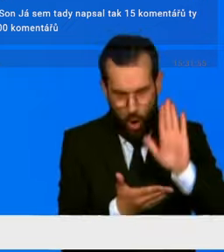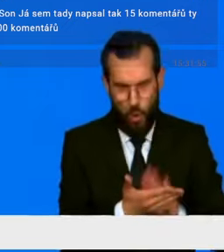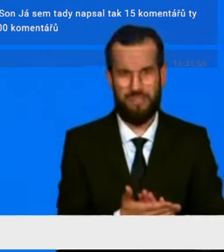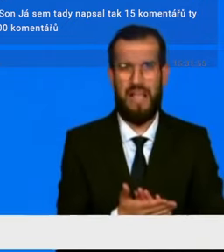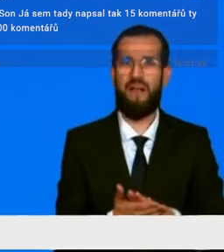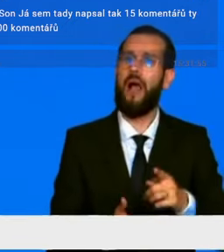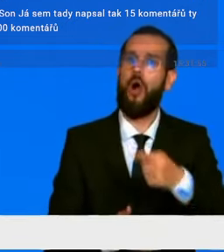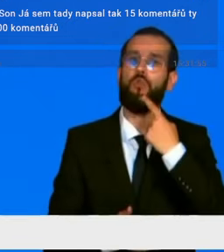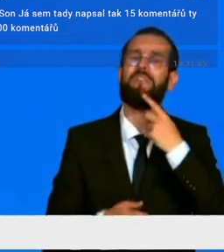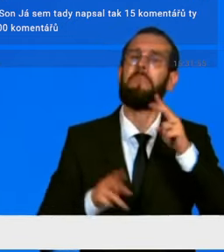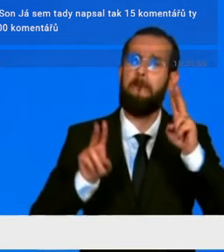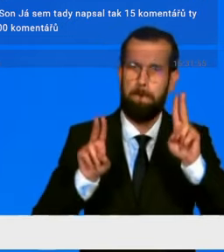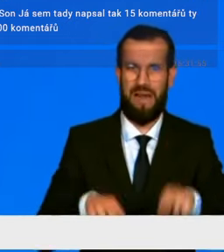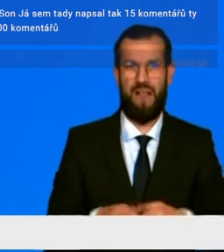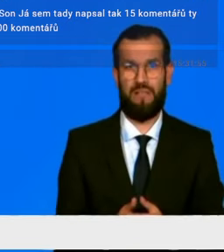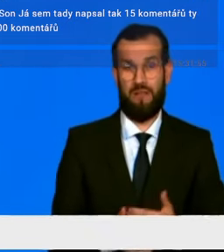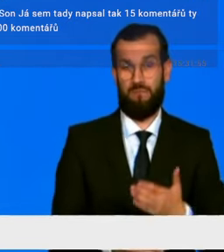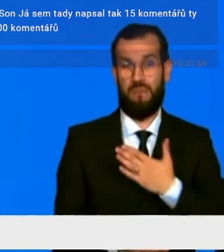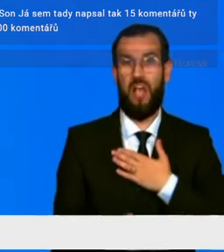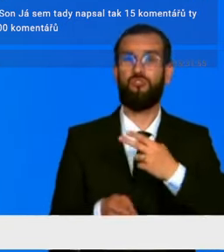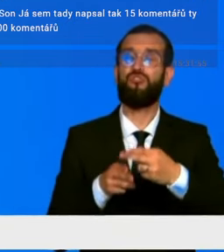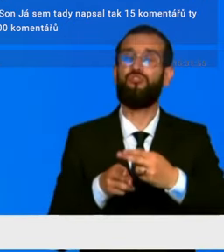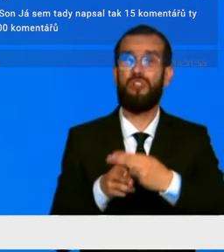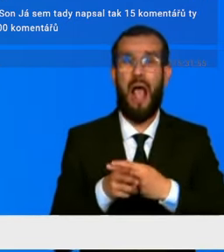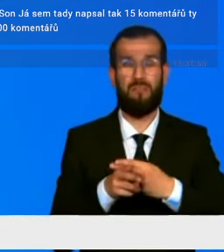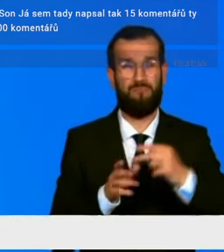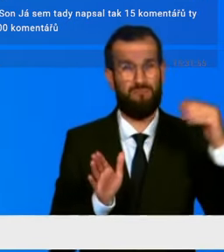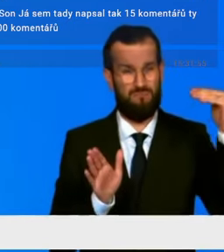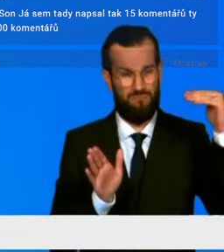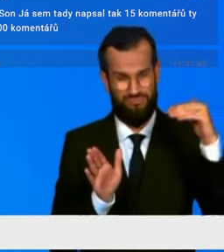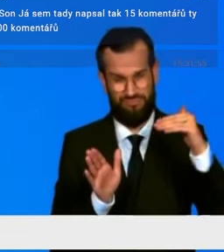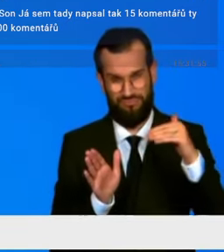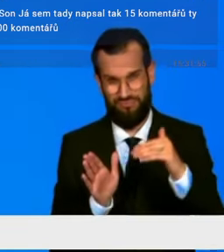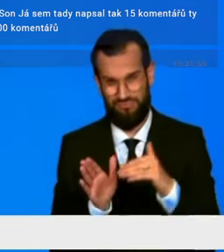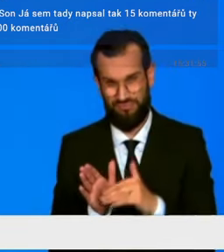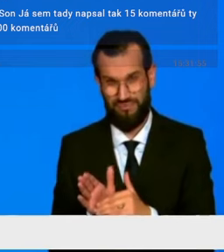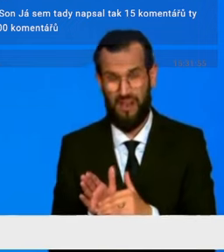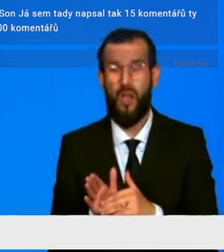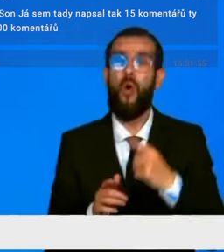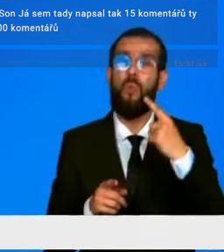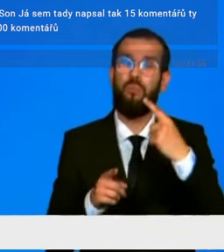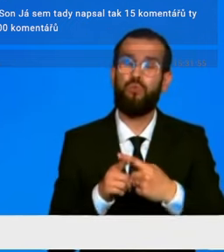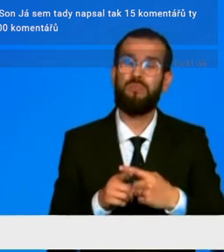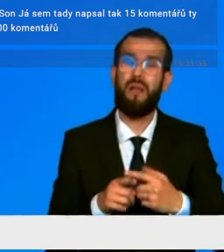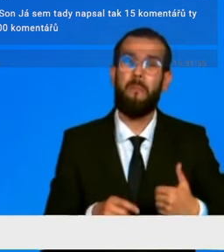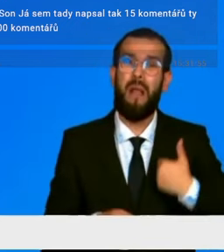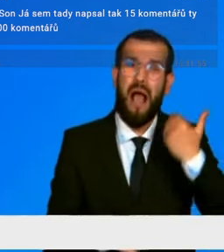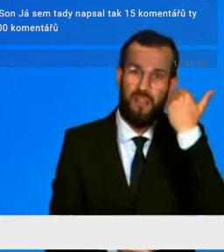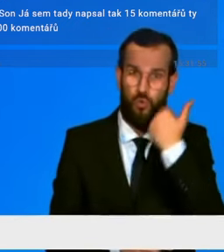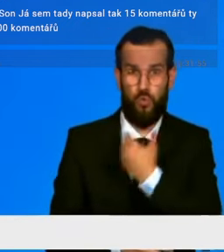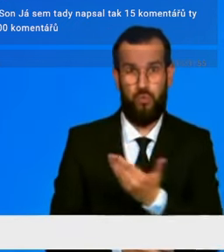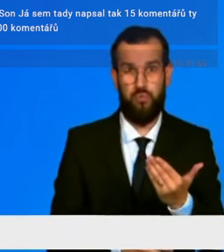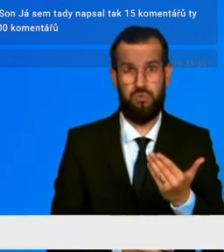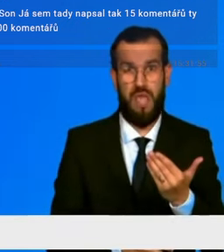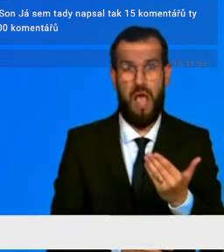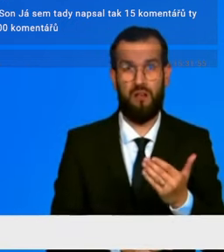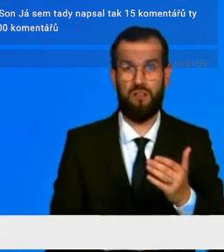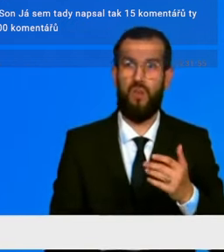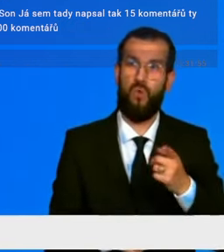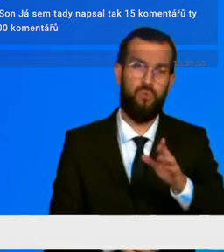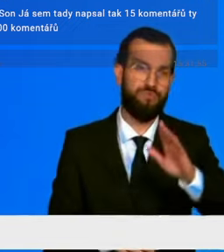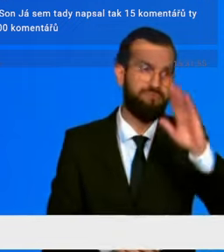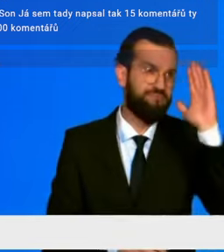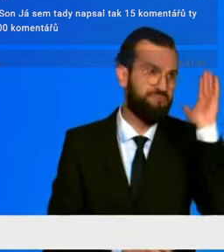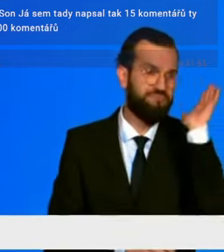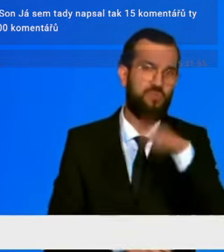pravdu že Naša krajina stagnuje aby sme si hovorili pravdu v tom že mladí ľudia mladí ľudia lámu palicu nad